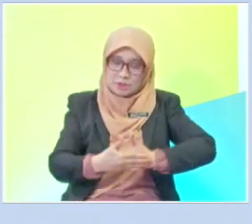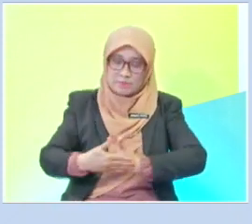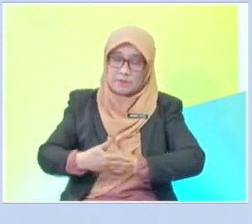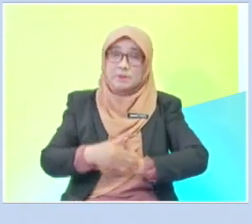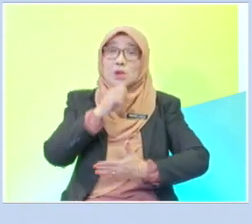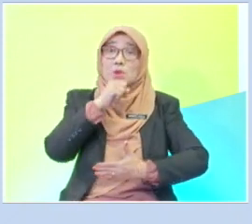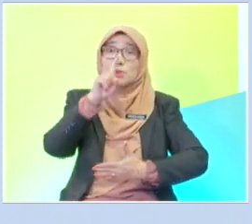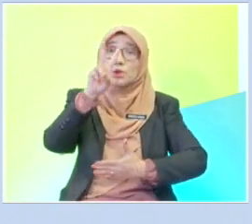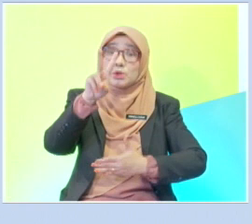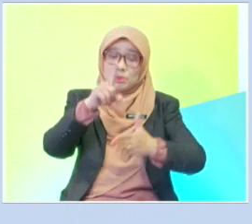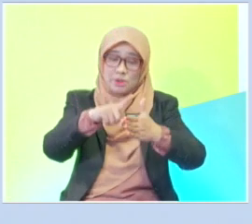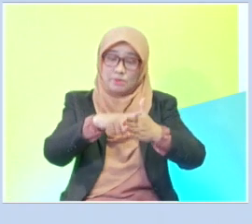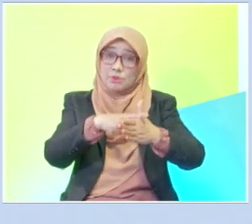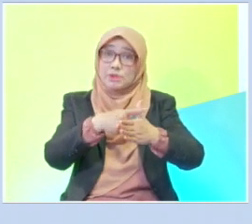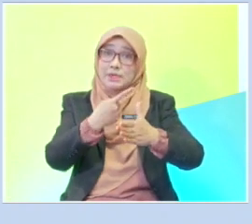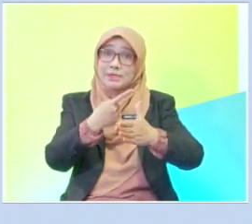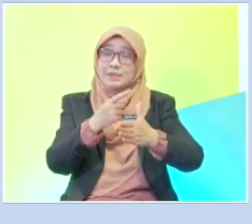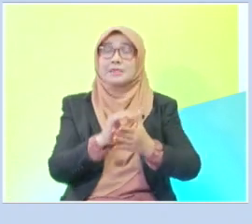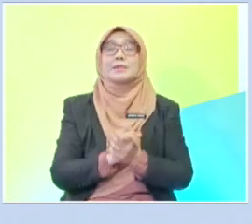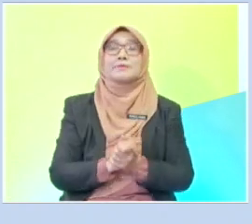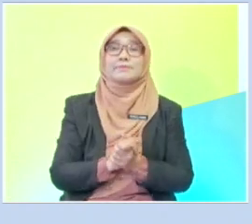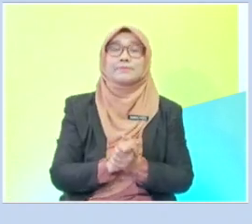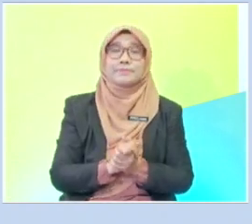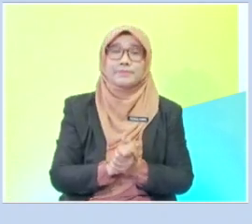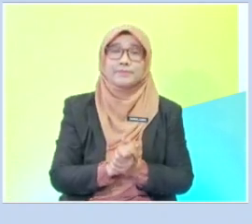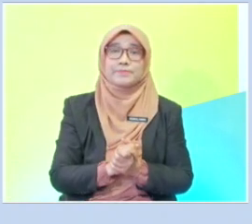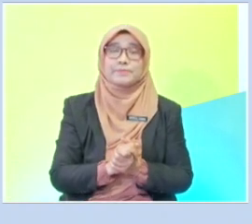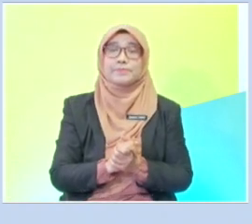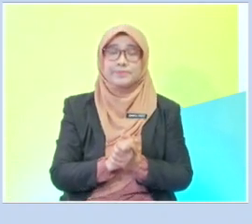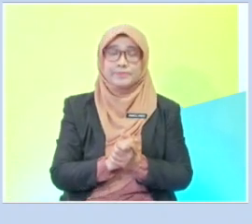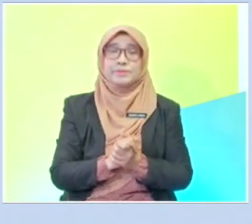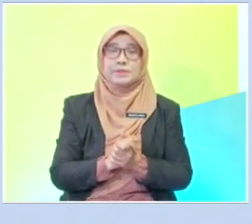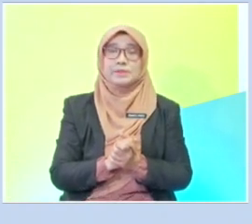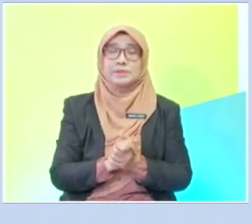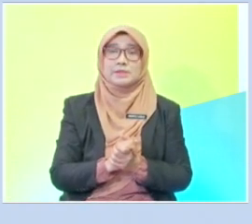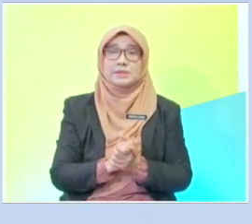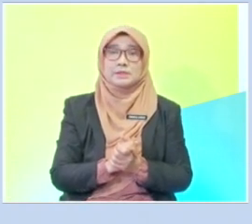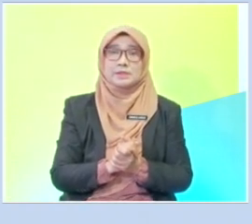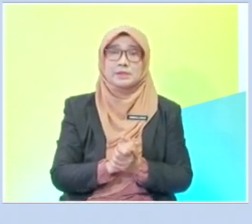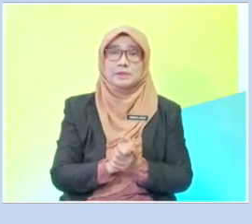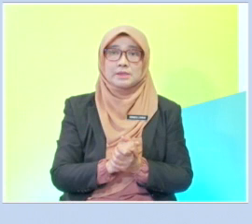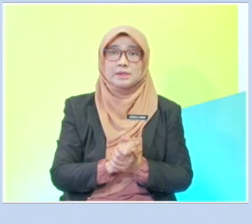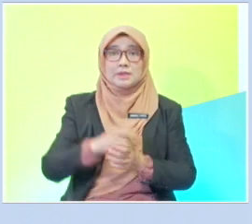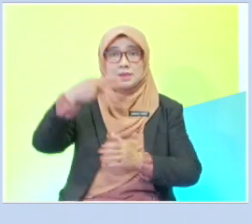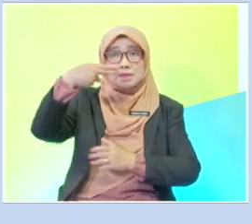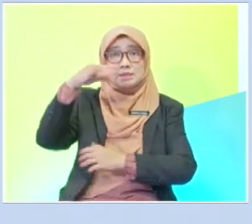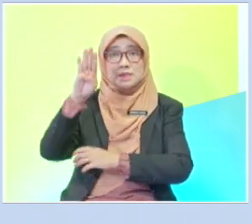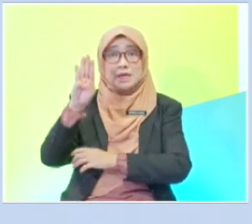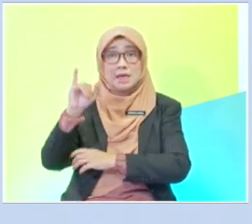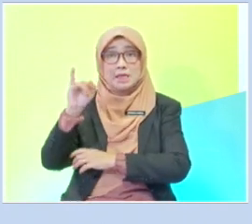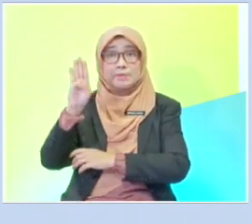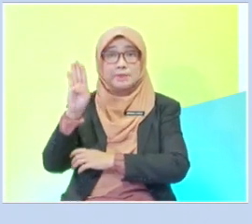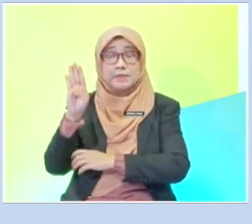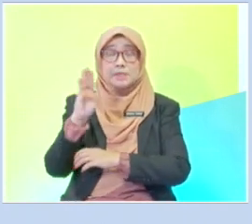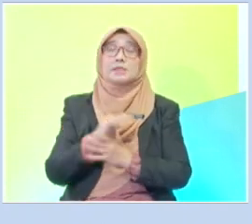ialah kombinasi difteria, tetanus dan juga pertussis. Okey, manakala yang ini adalah HIV